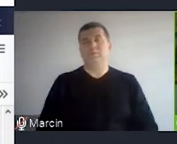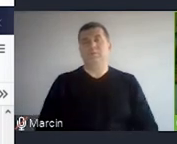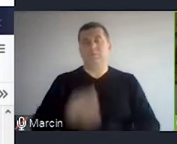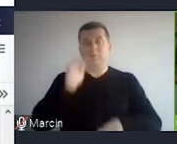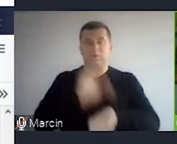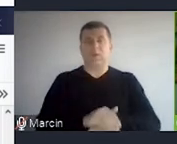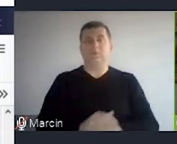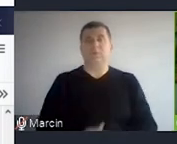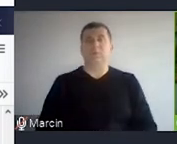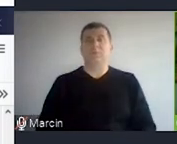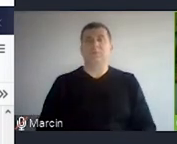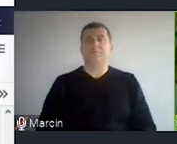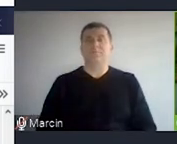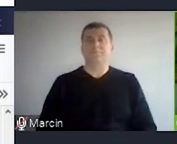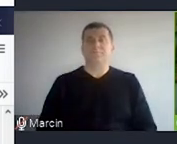pani Anno.